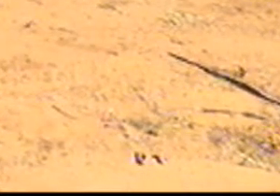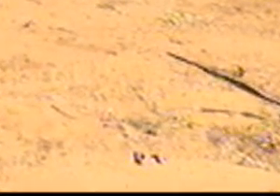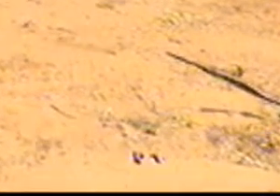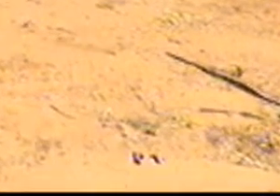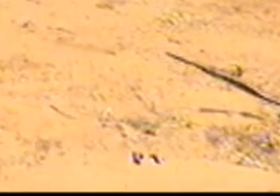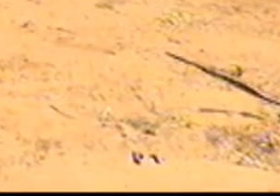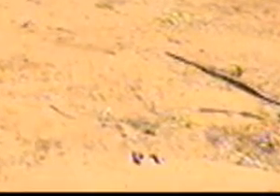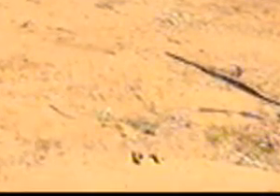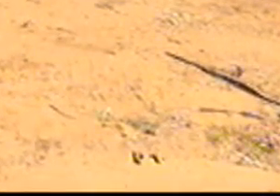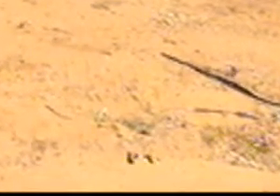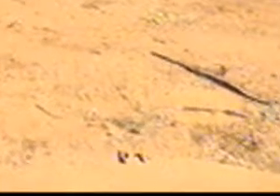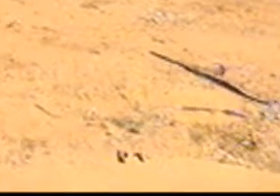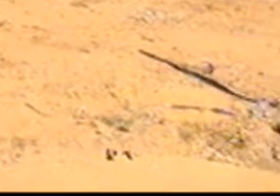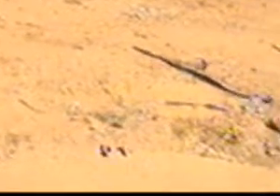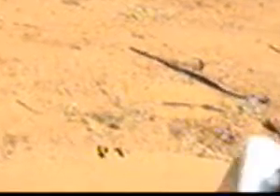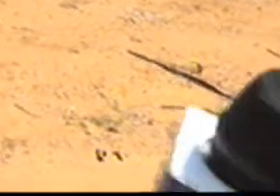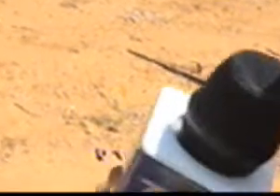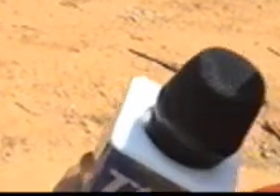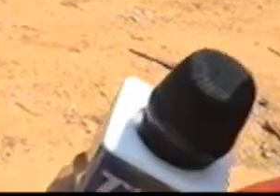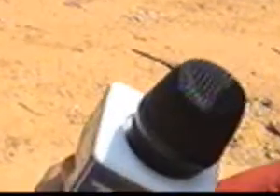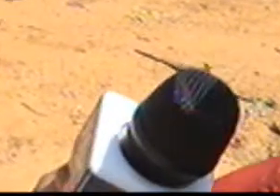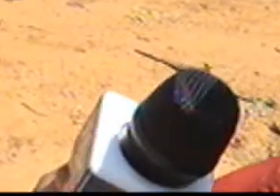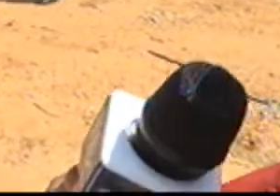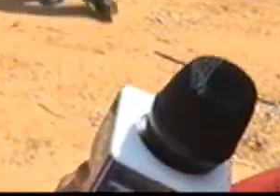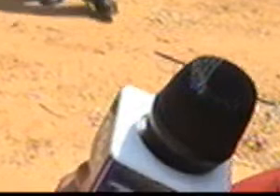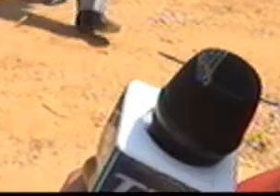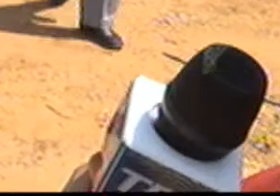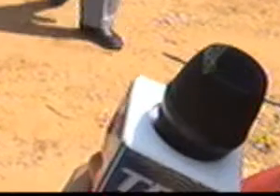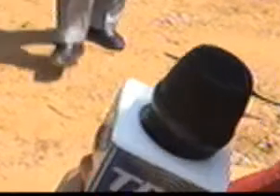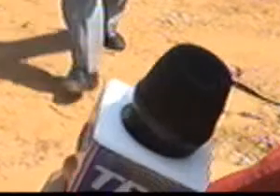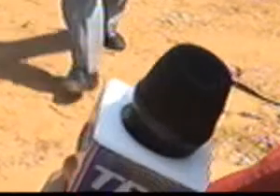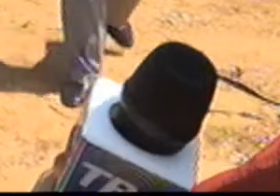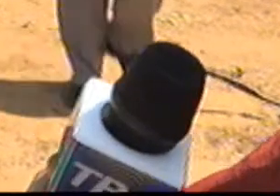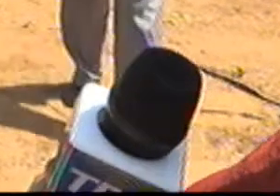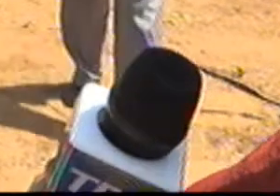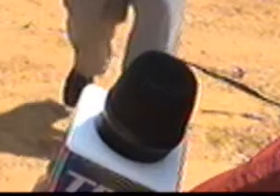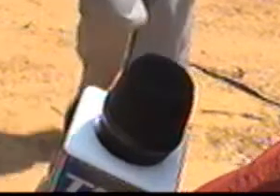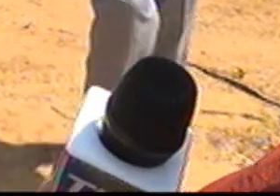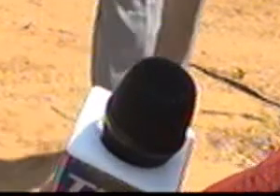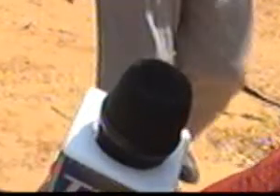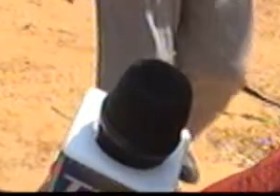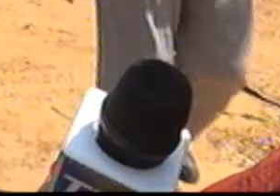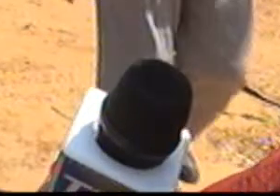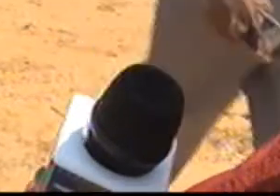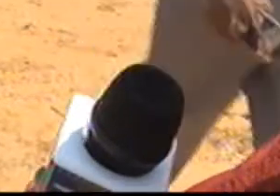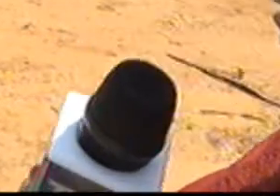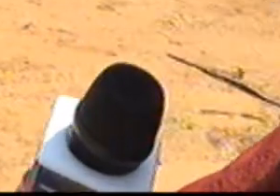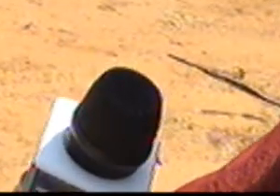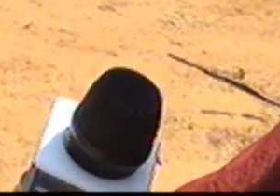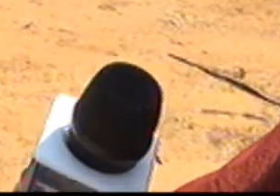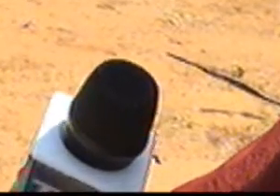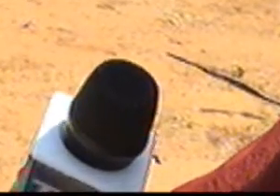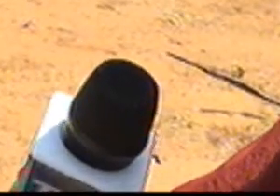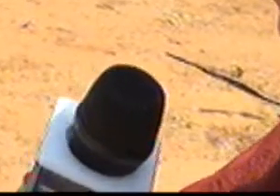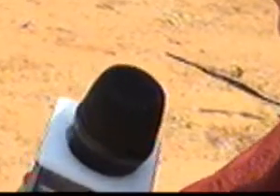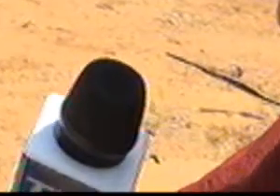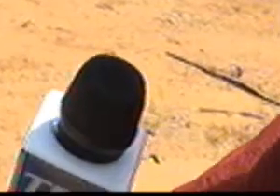shule hii na yeye ndio anaenda kupokea shule hii naamini. Karibu sana Mheshimiwa, tueleze machache kuhusiana na ujenzi